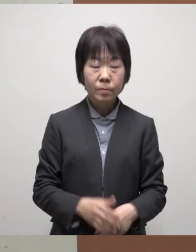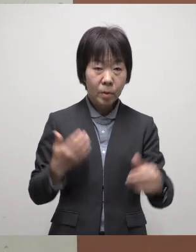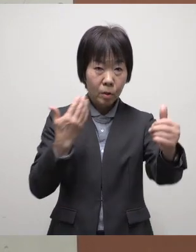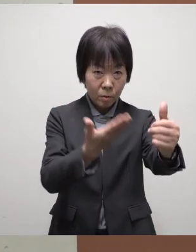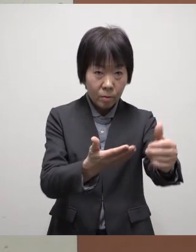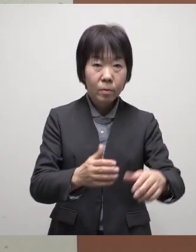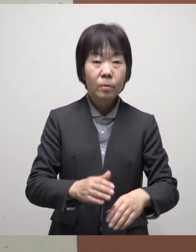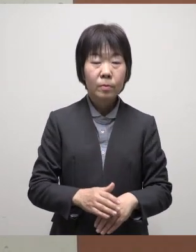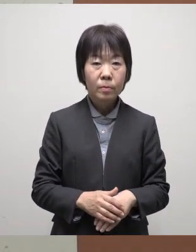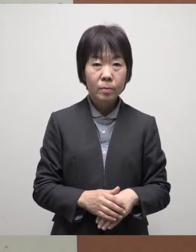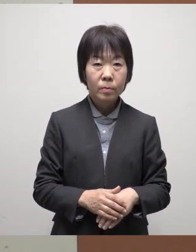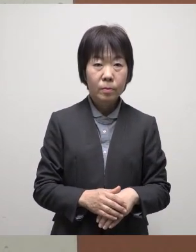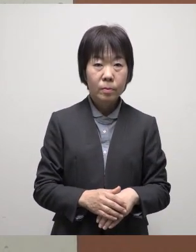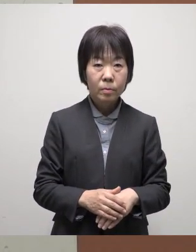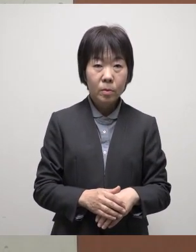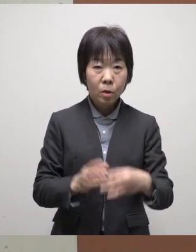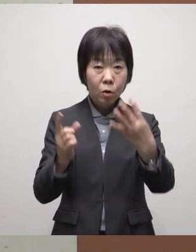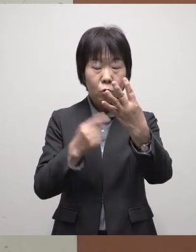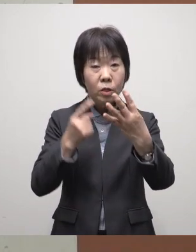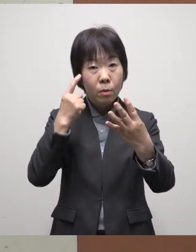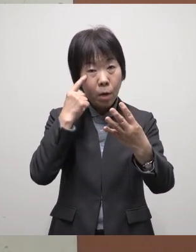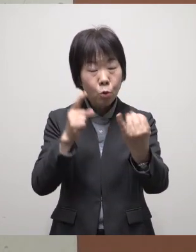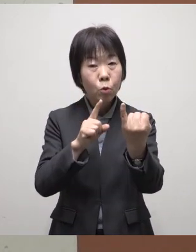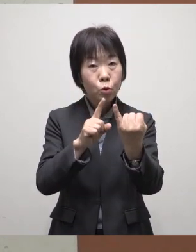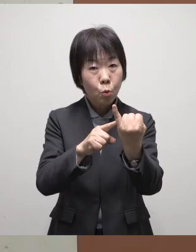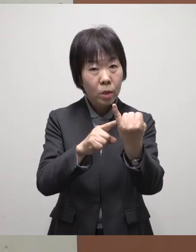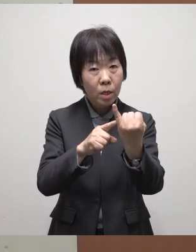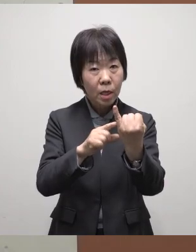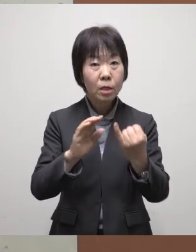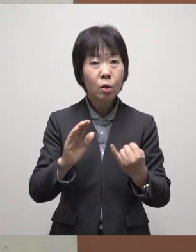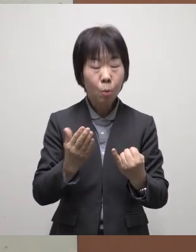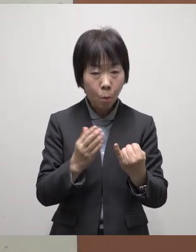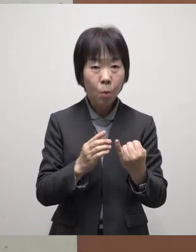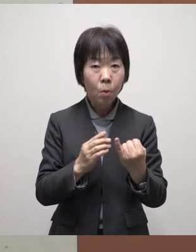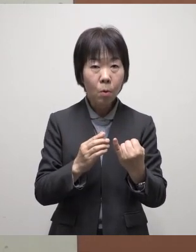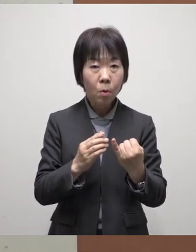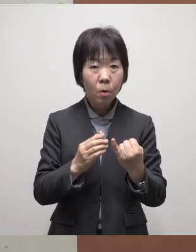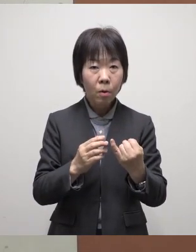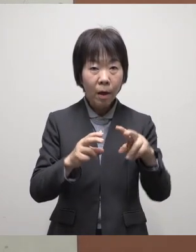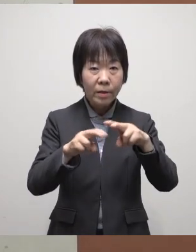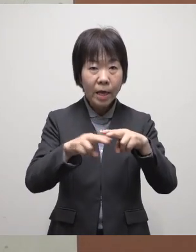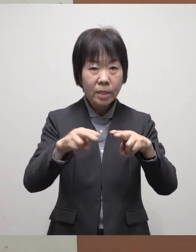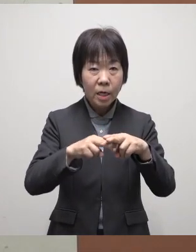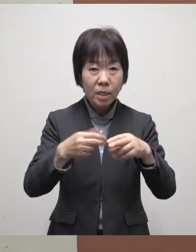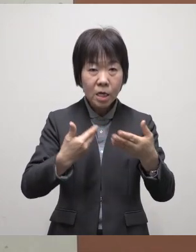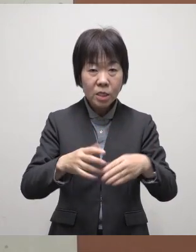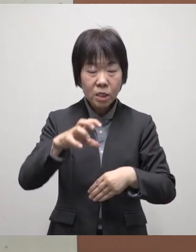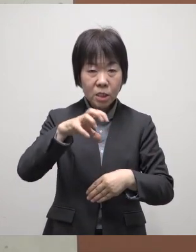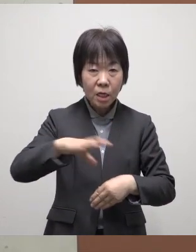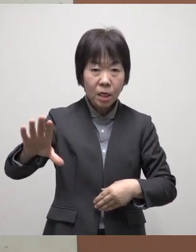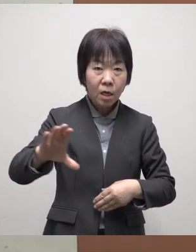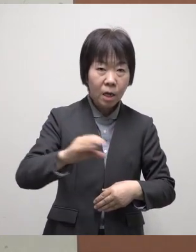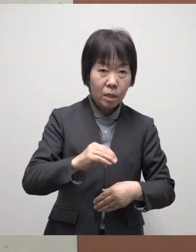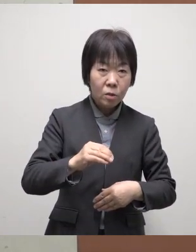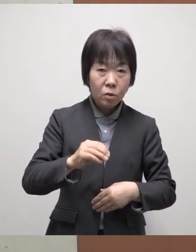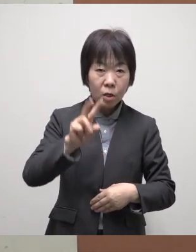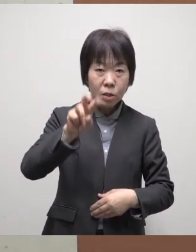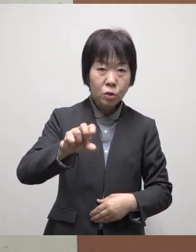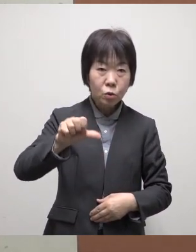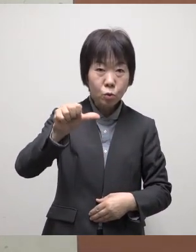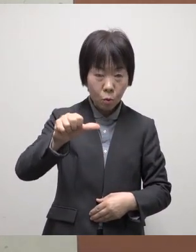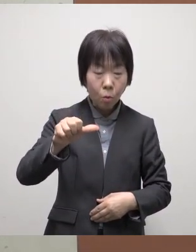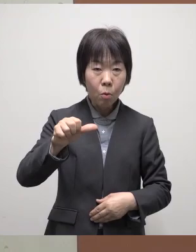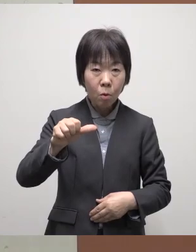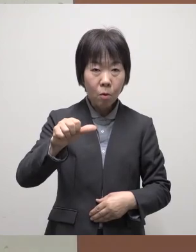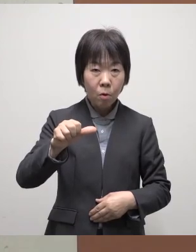事件はい4例目の女性なんですよ電車で実家にチューしたのが25日で